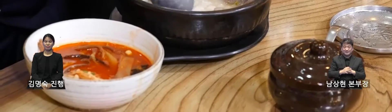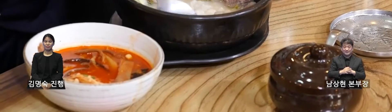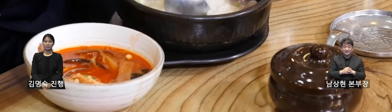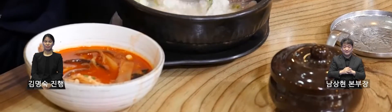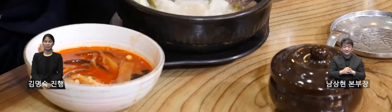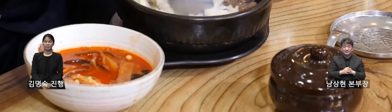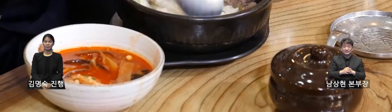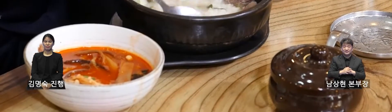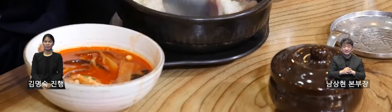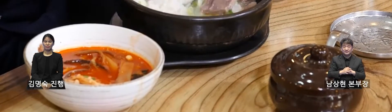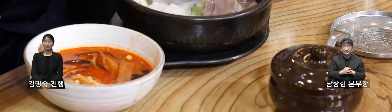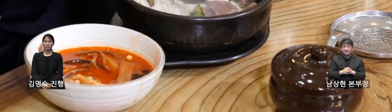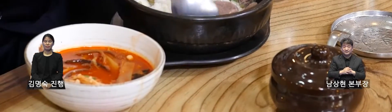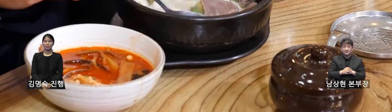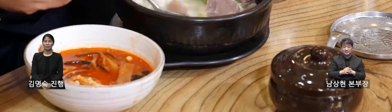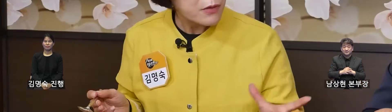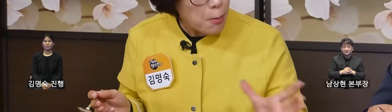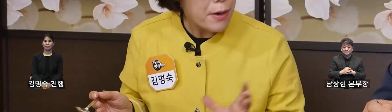자,